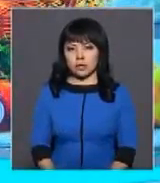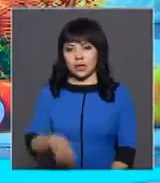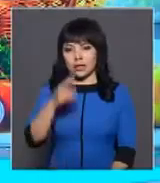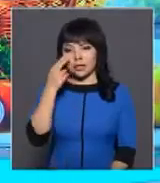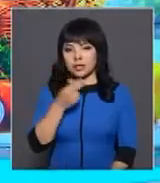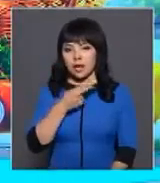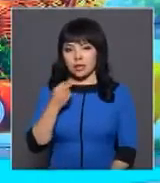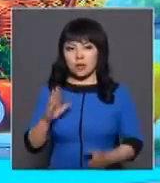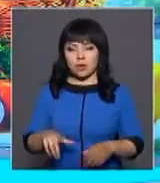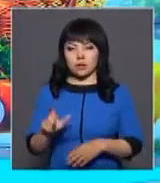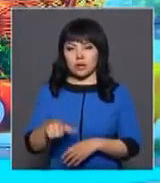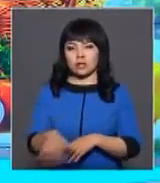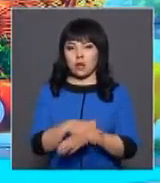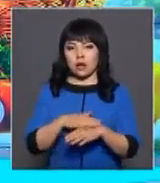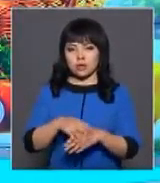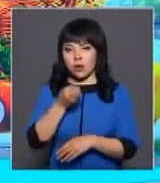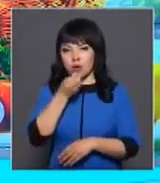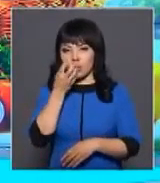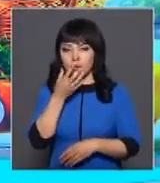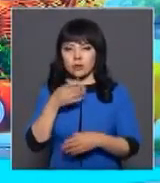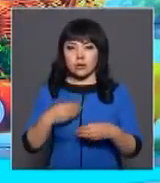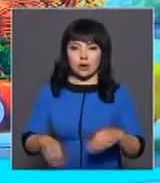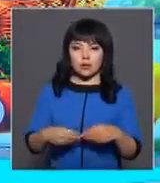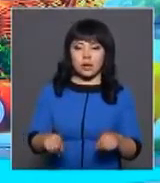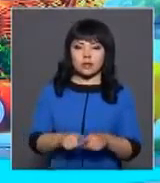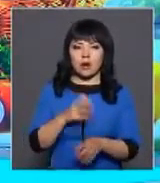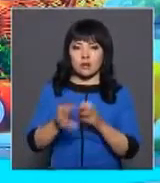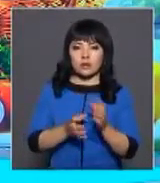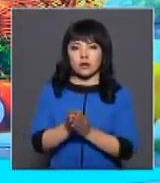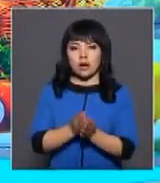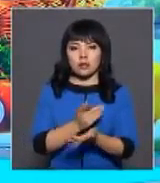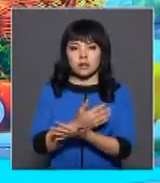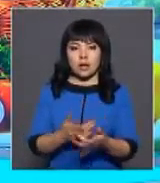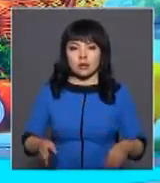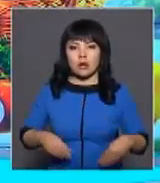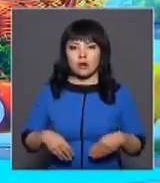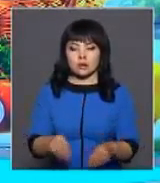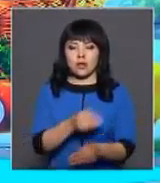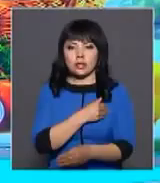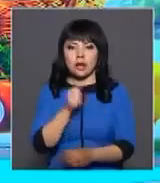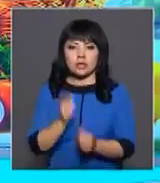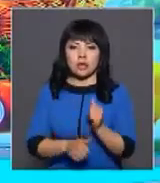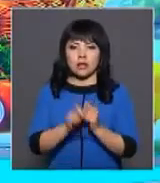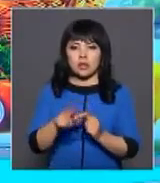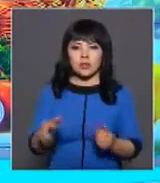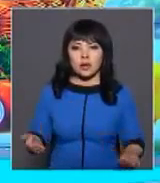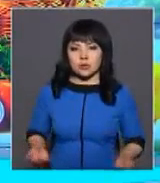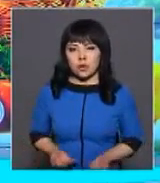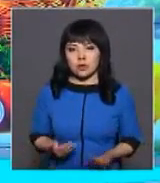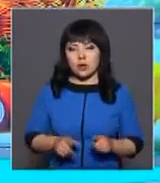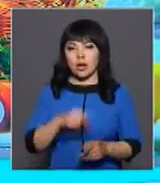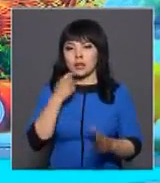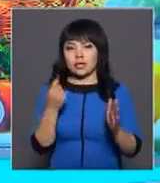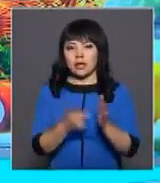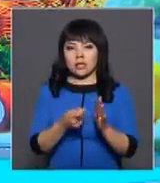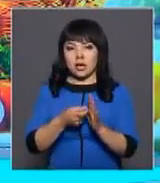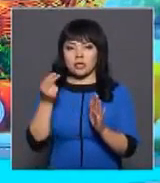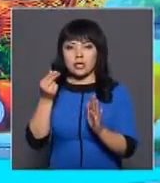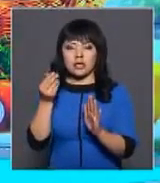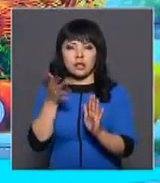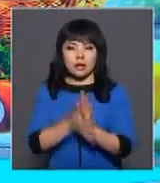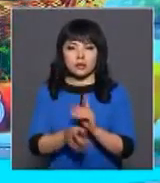Италияда жұрттың көбі гүл орнына көкөніс өсіруге көше бастады. Қазір елдегі әрбір үшінші тұрғын азық түлікке жұмсайтын